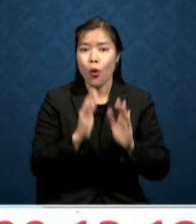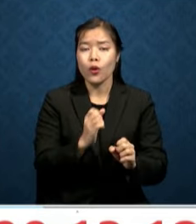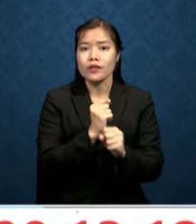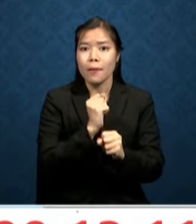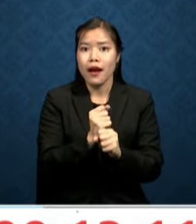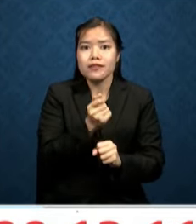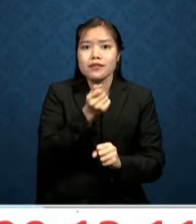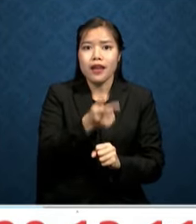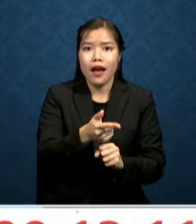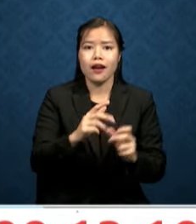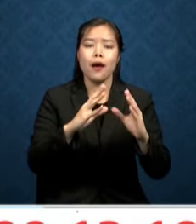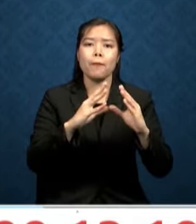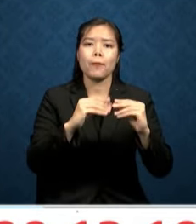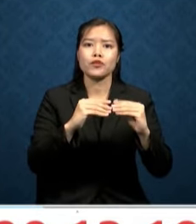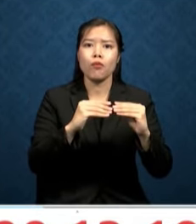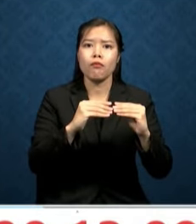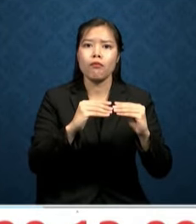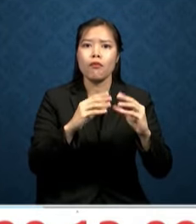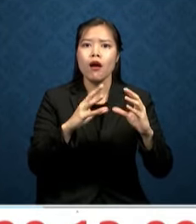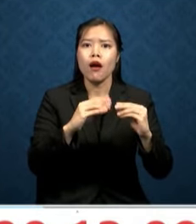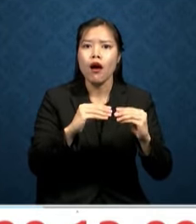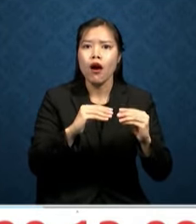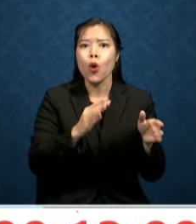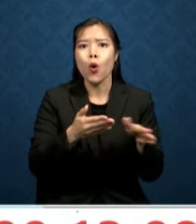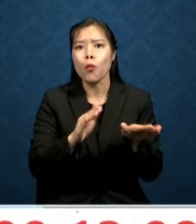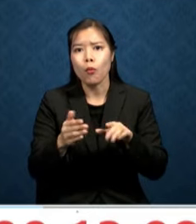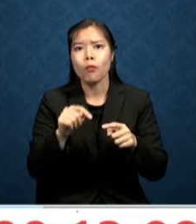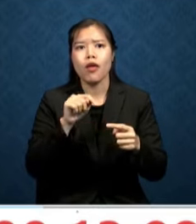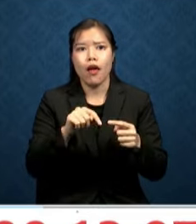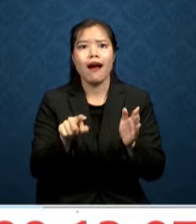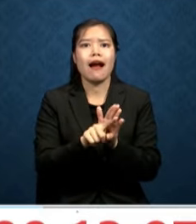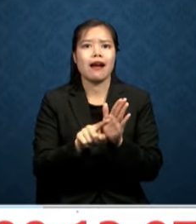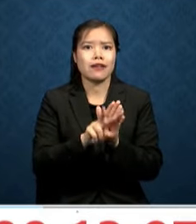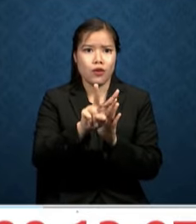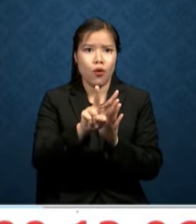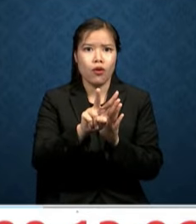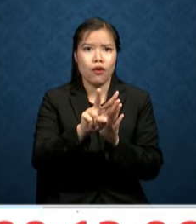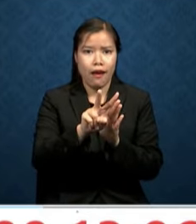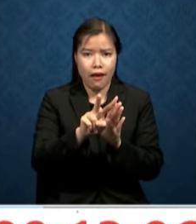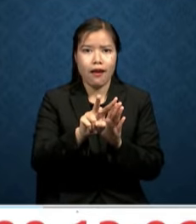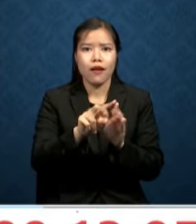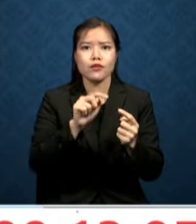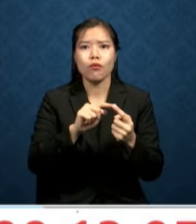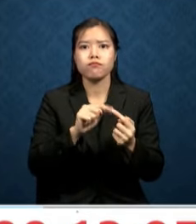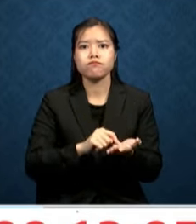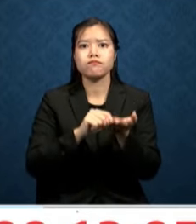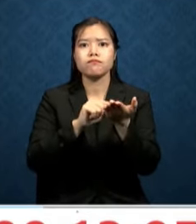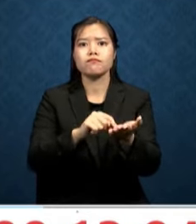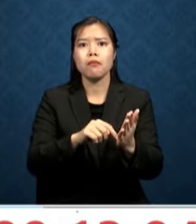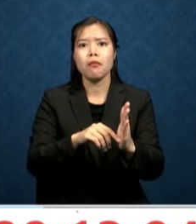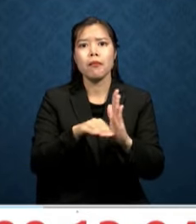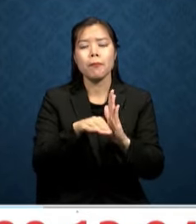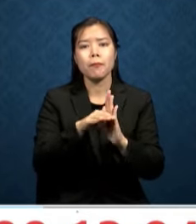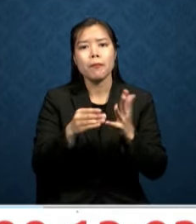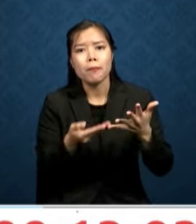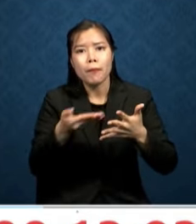ไม่สามารถเปิดประชุมได้ถึง2ครั้งอย่างที่ผมกล่าวไว้นะครับในเดือนกันยายนทำให้นโยบายนี้สะดุดไปนะฮะรัฐมนตรีท